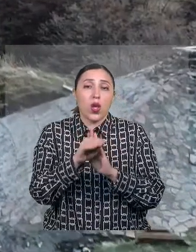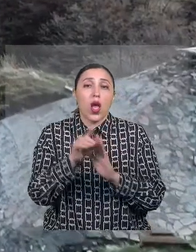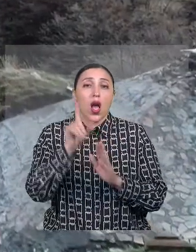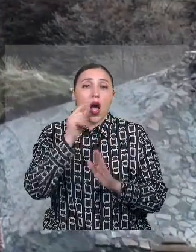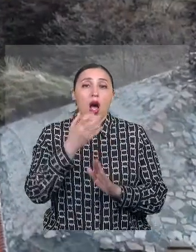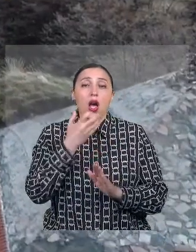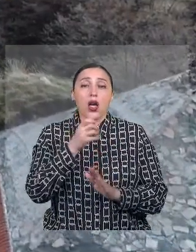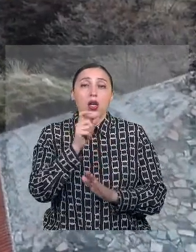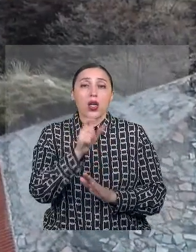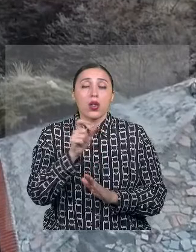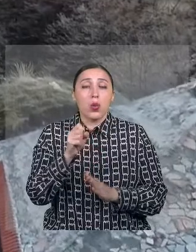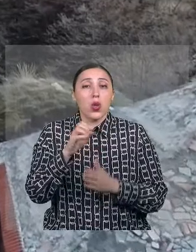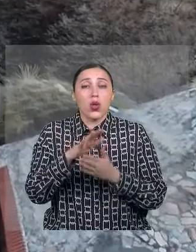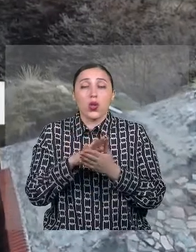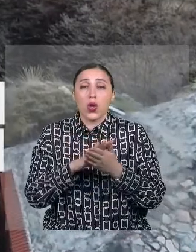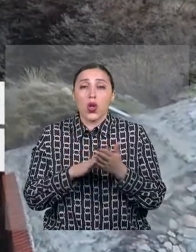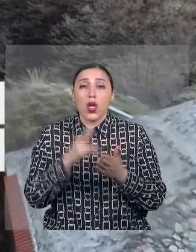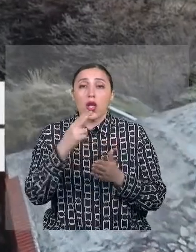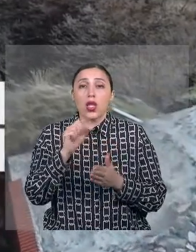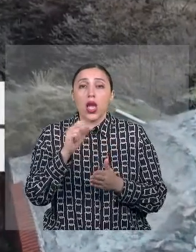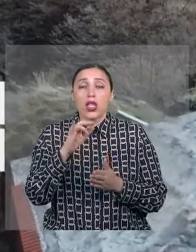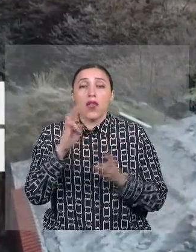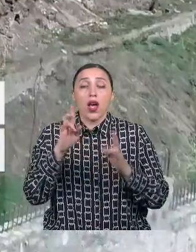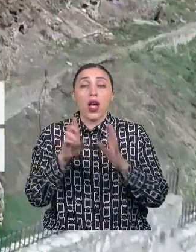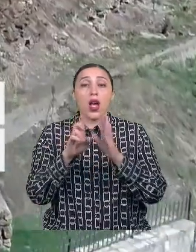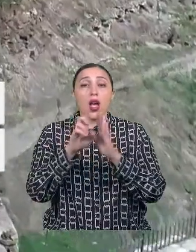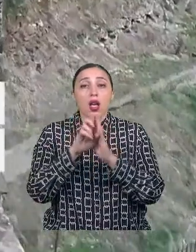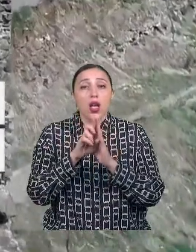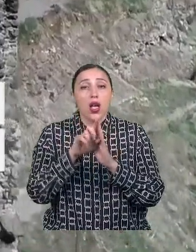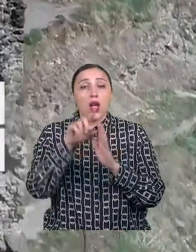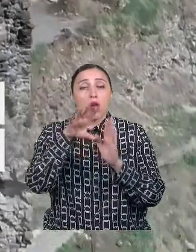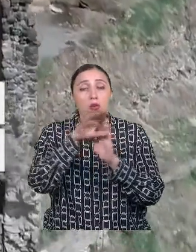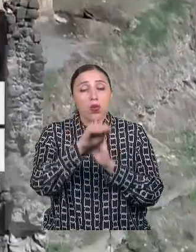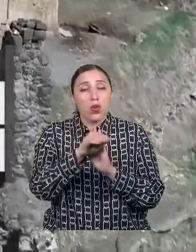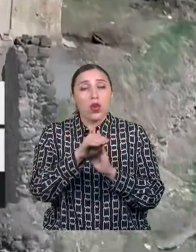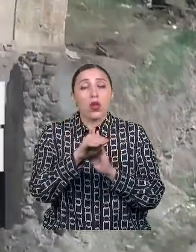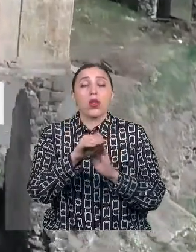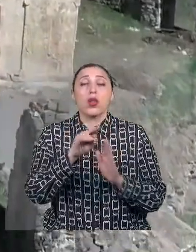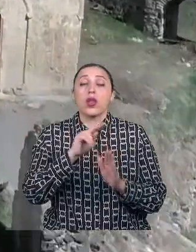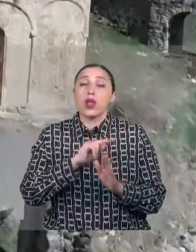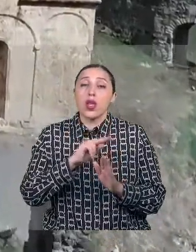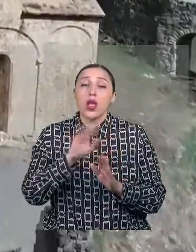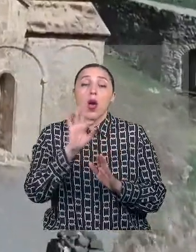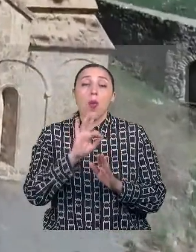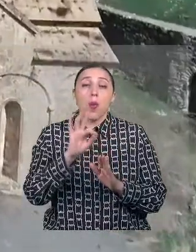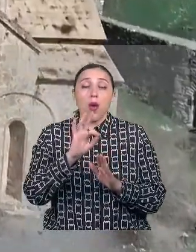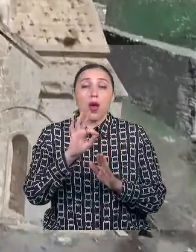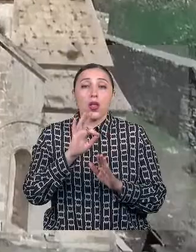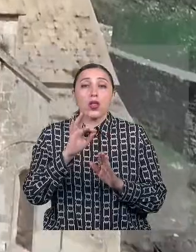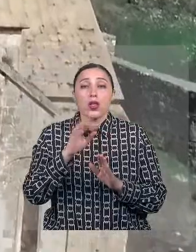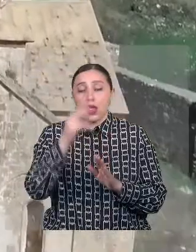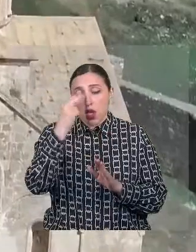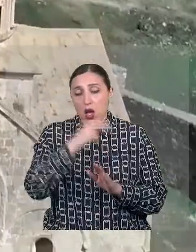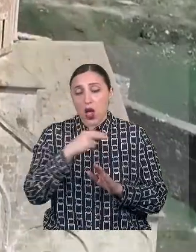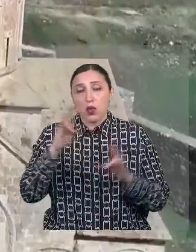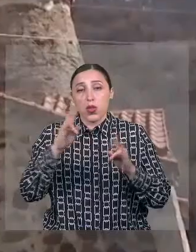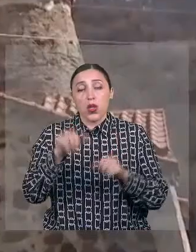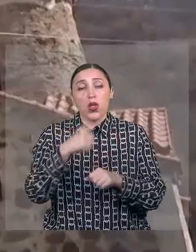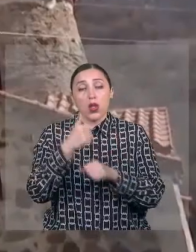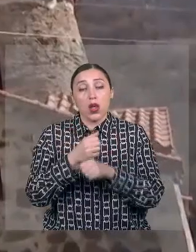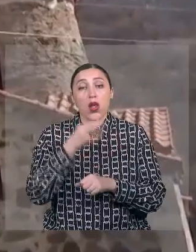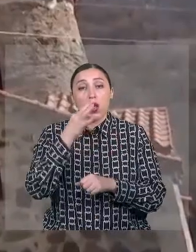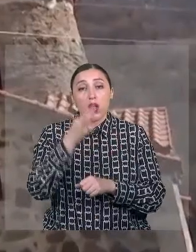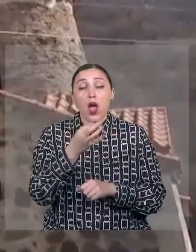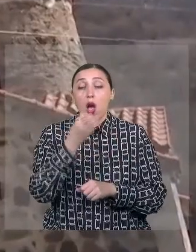Հայ հոգևորականները շարունակում են դադիվանքում իրենց հոգևոր ծառայությունը, ազատությանը փոխանցեցին Մայրաթորից, արձագանքելով